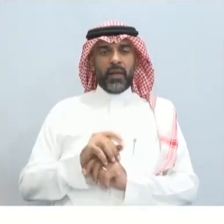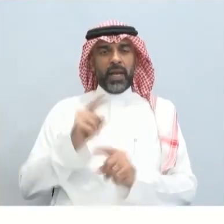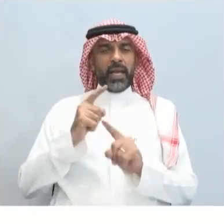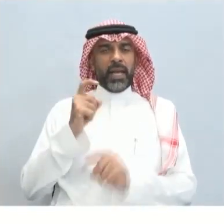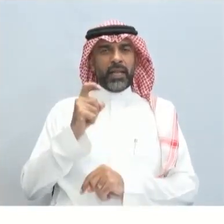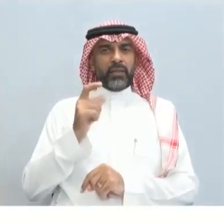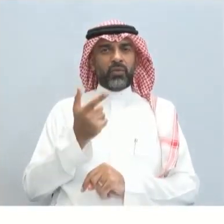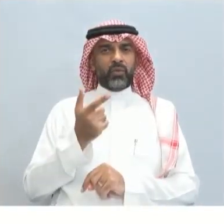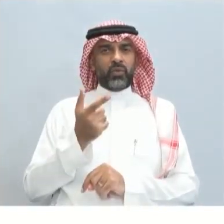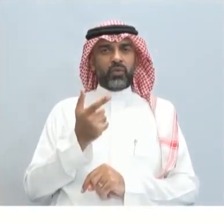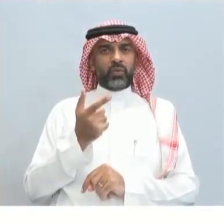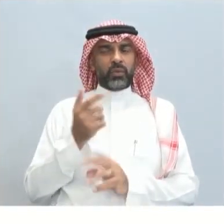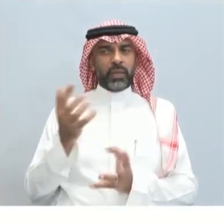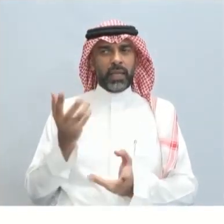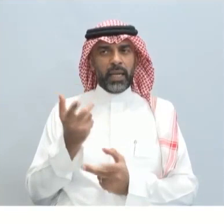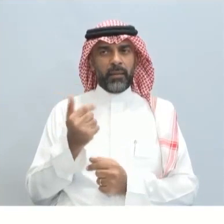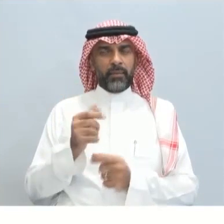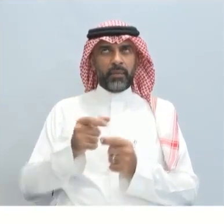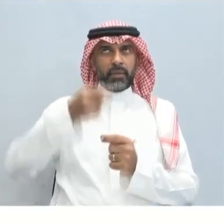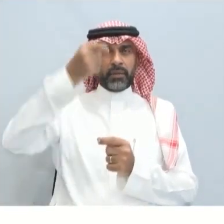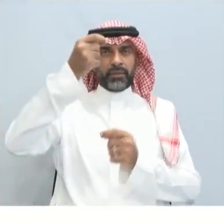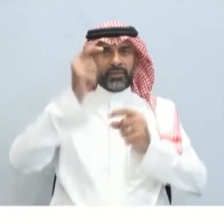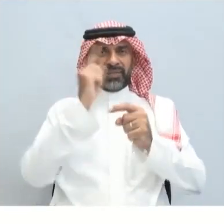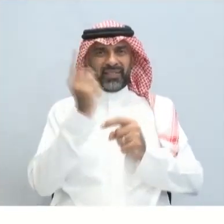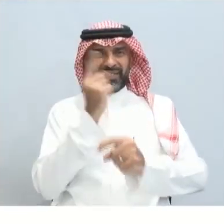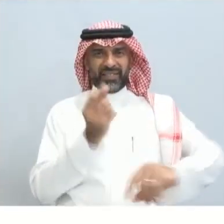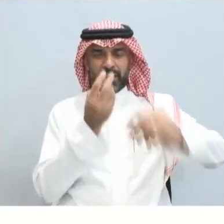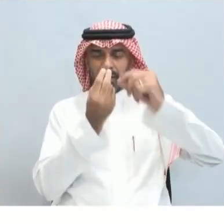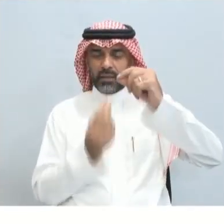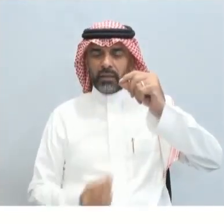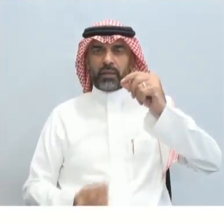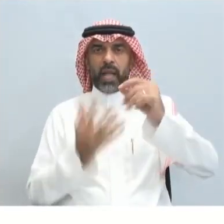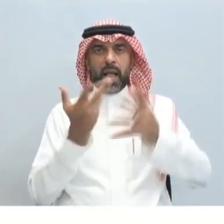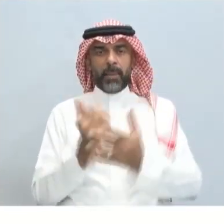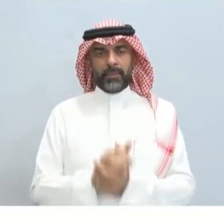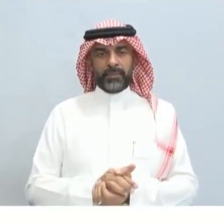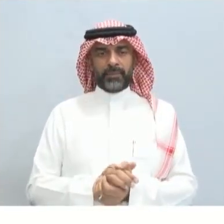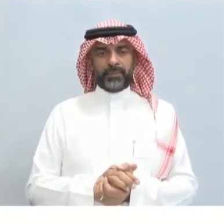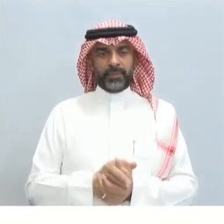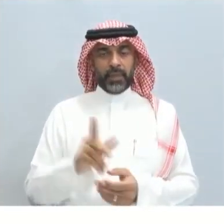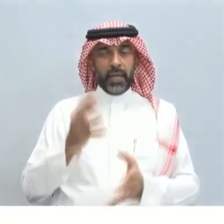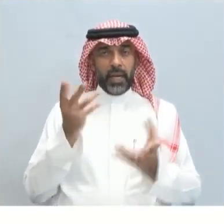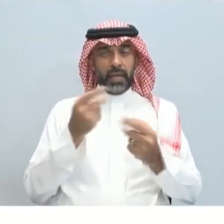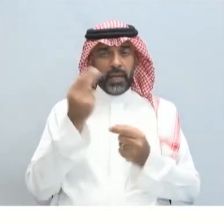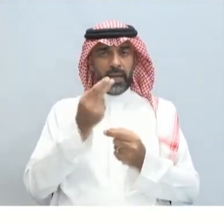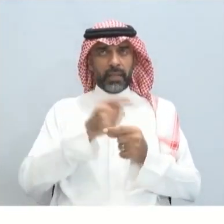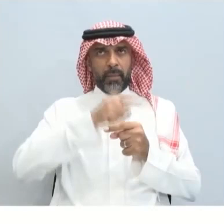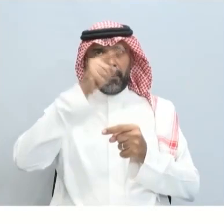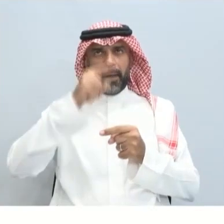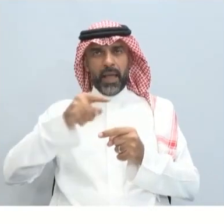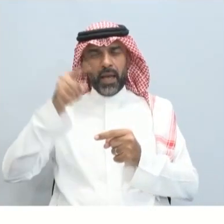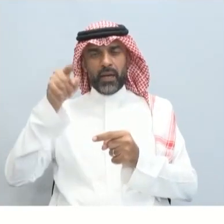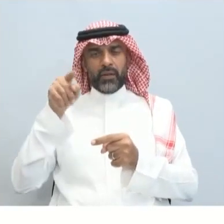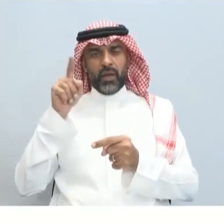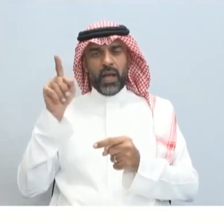عباره عن مقدار الاستطاله امامك الان عزيزي الطالب رسم بياني يمثل قانون ماذا